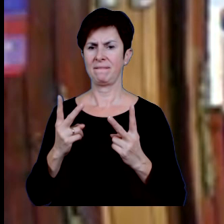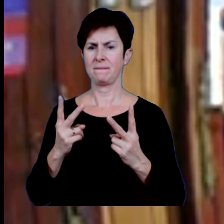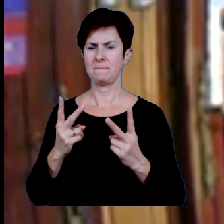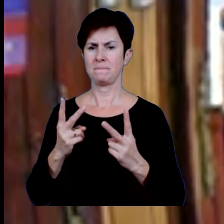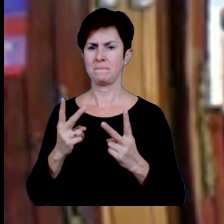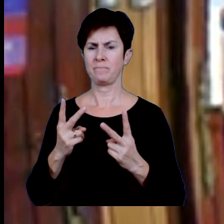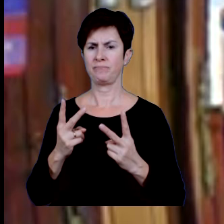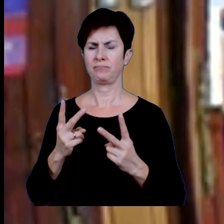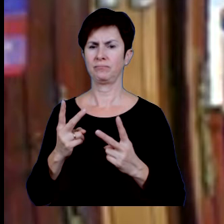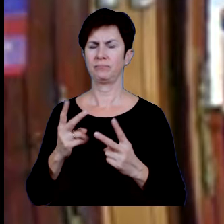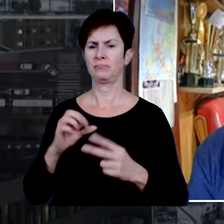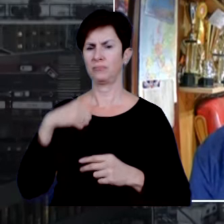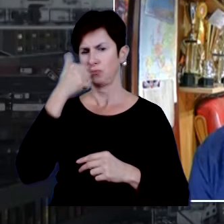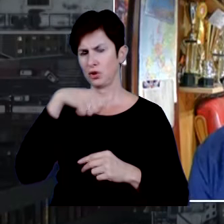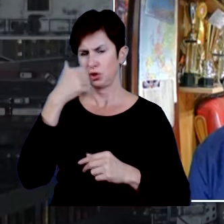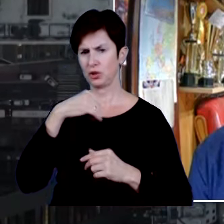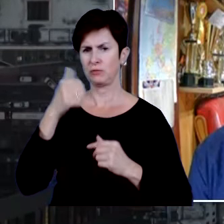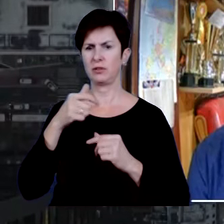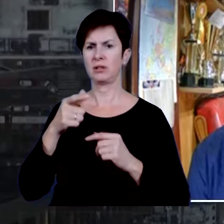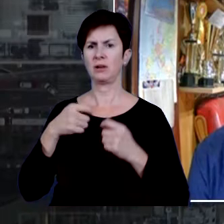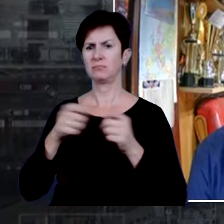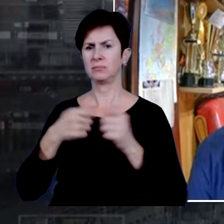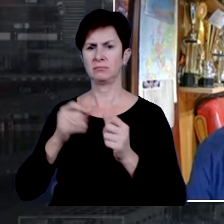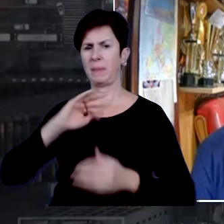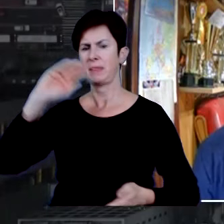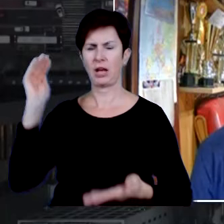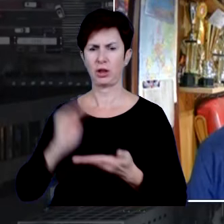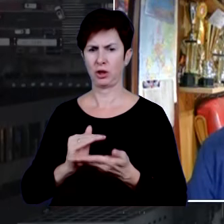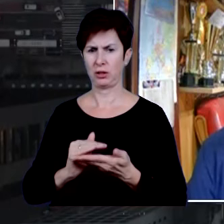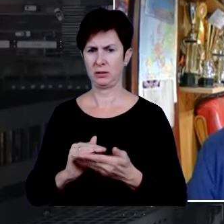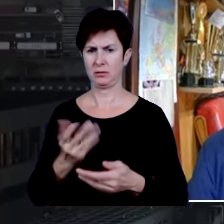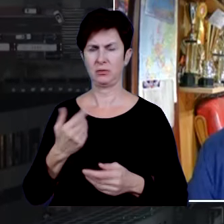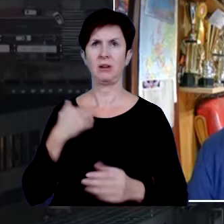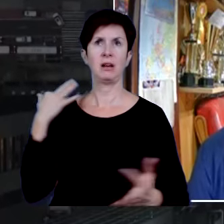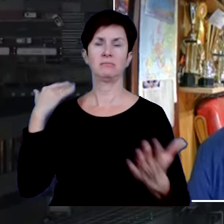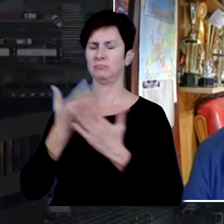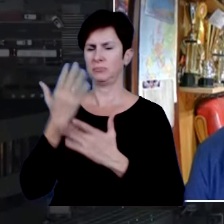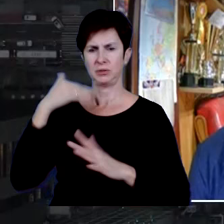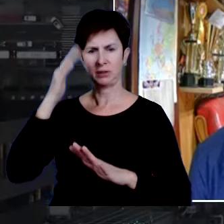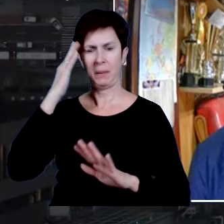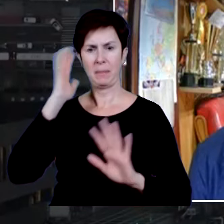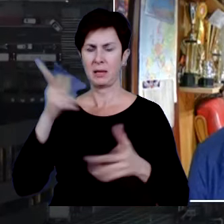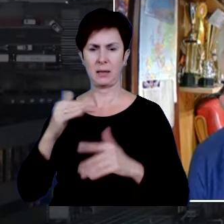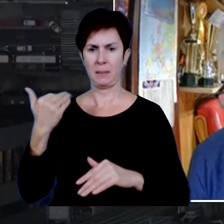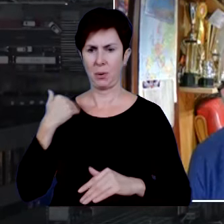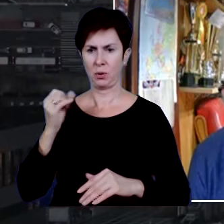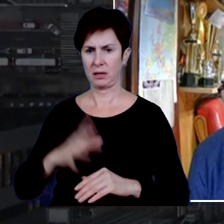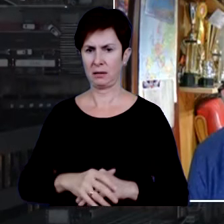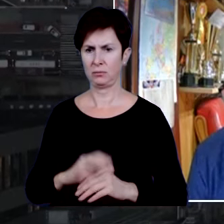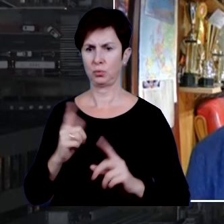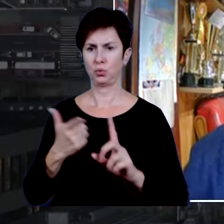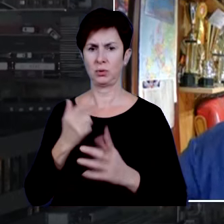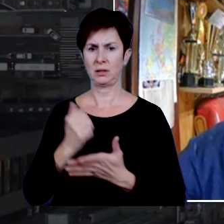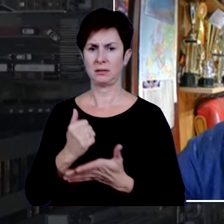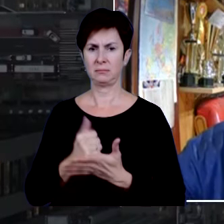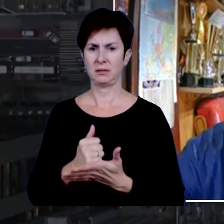rok i w ostatnim czasie najniższe od czasów niepamiętnych dziesięcioleci. Druga sprawa, czy